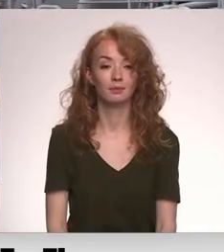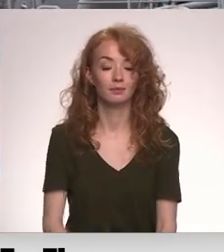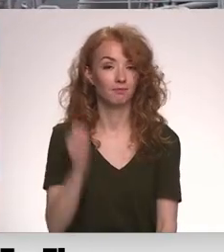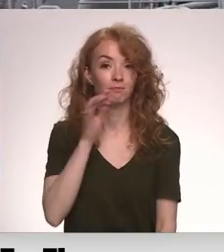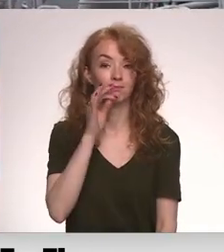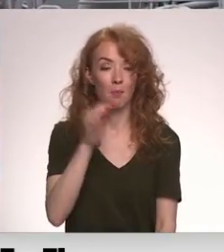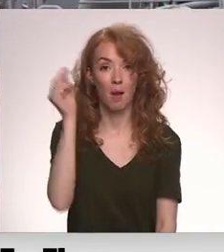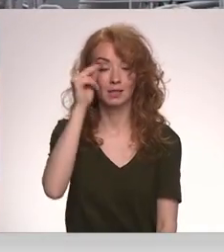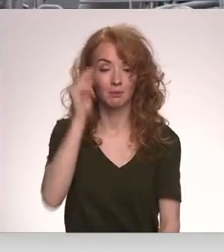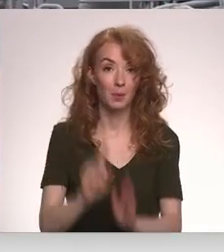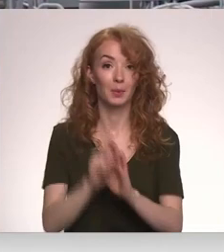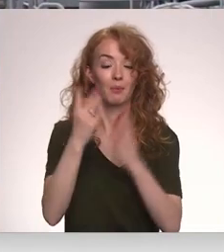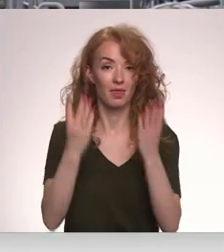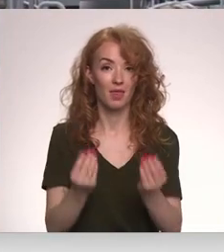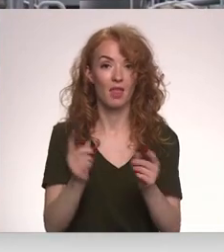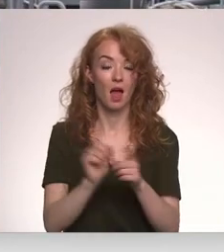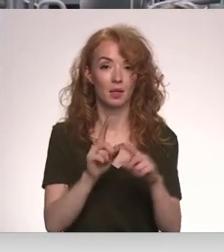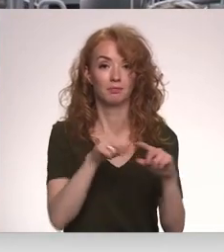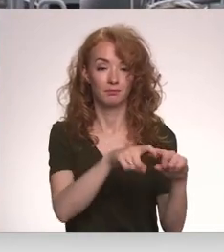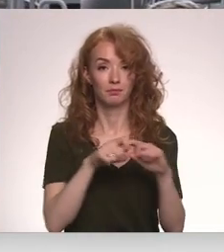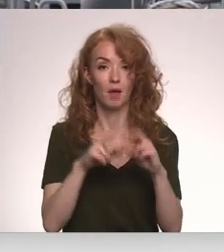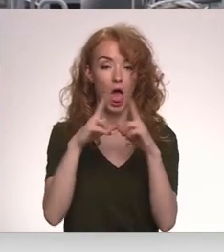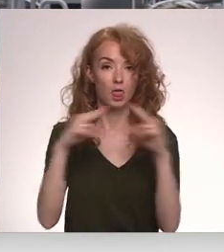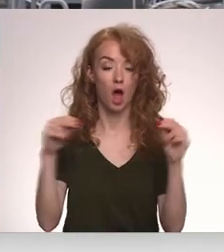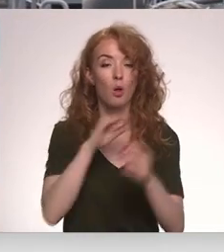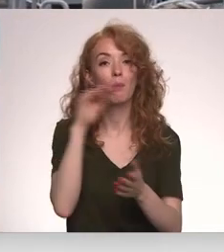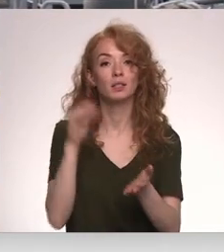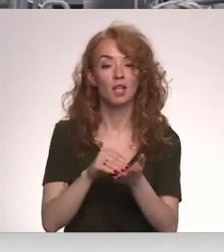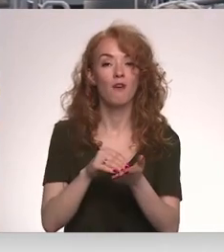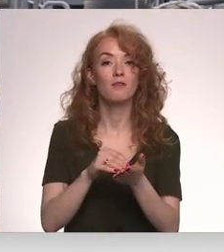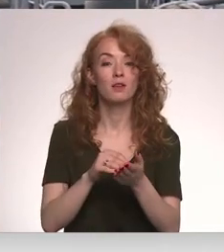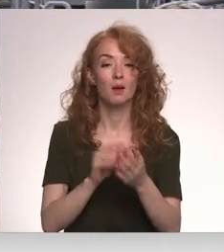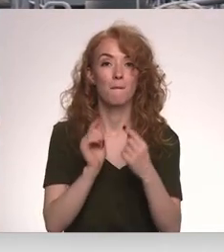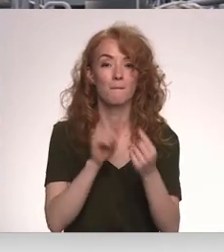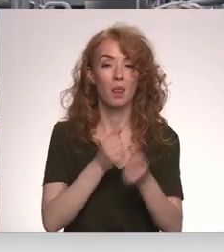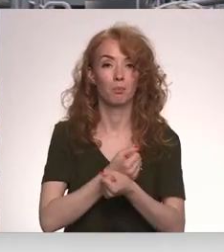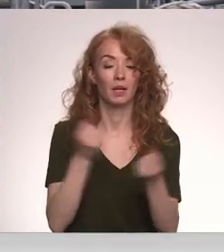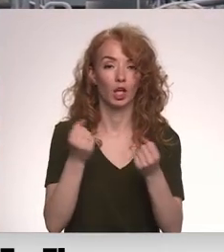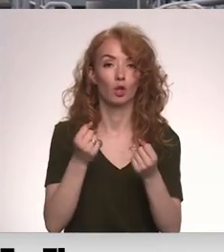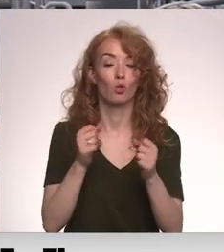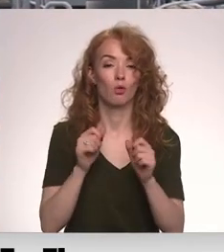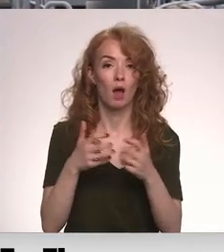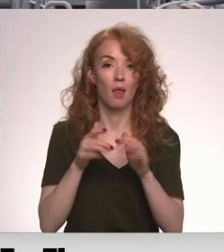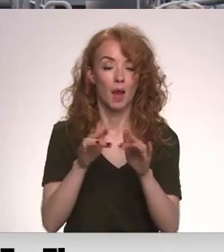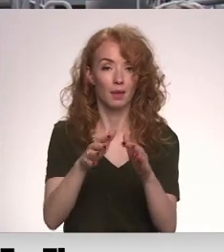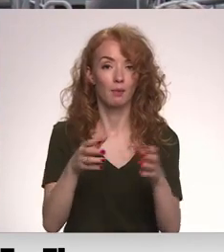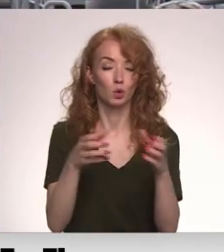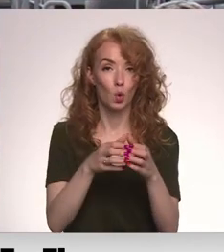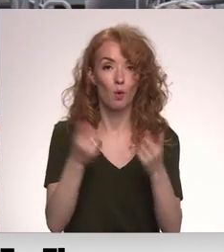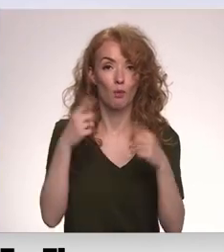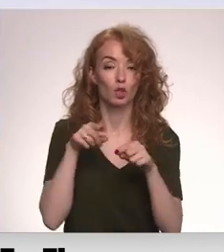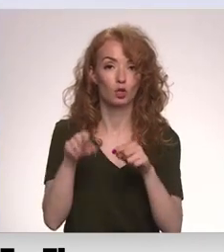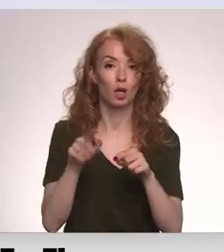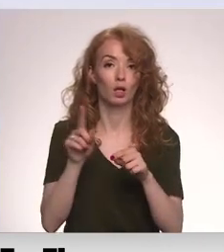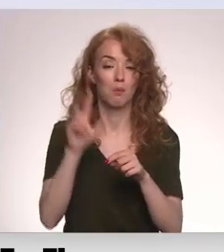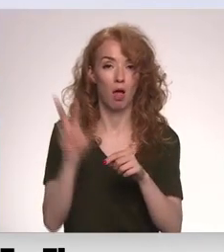Mācībās pirmā diena iesaistīta arī NATO pastāvīgās pretmīņu karadarbības grupa, kas to brīdi operē